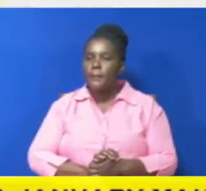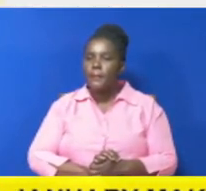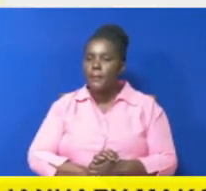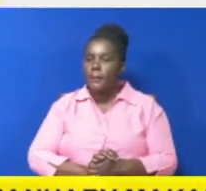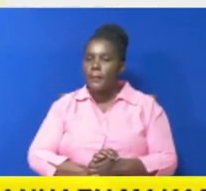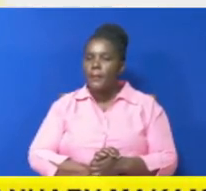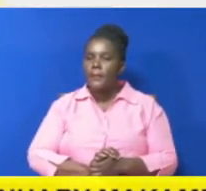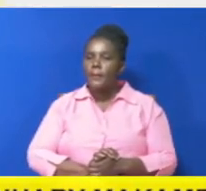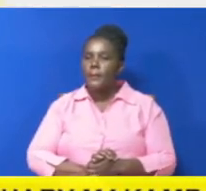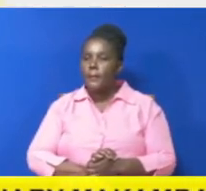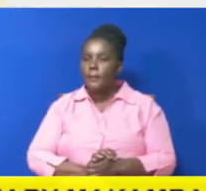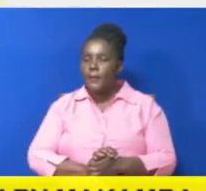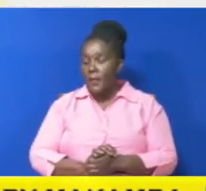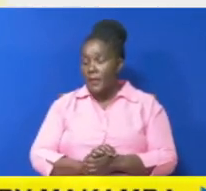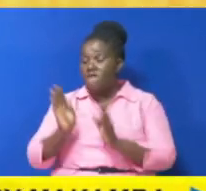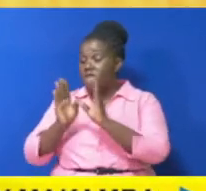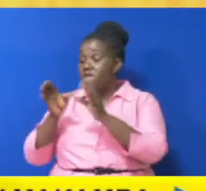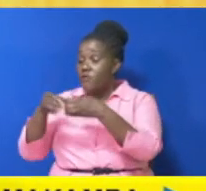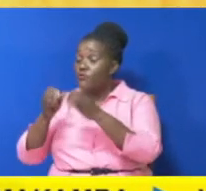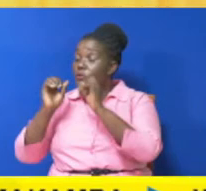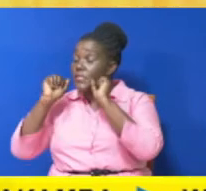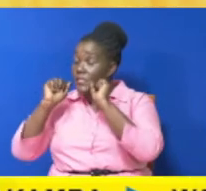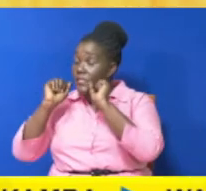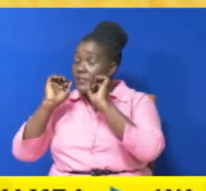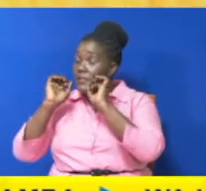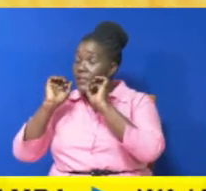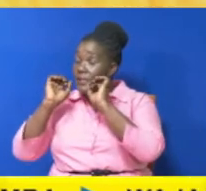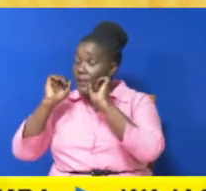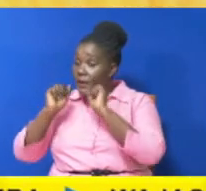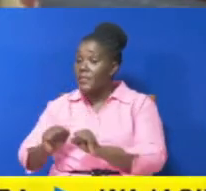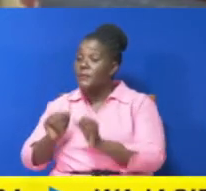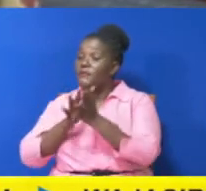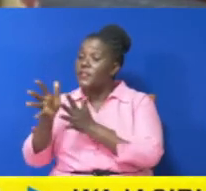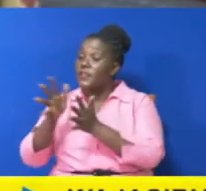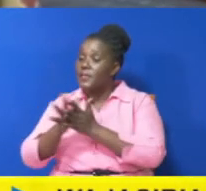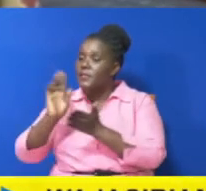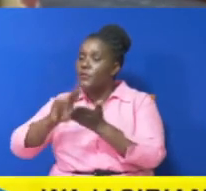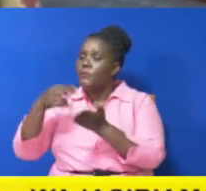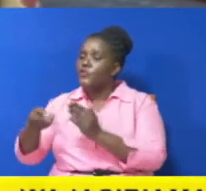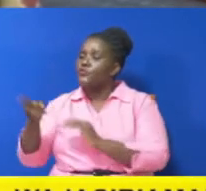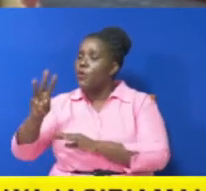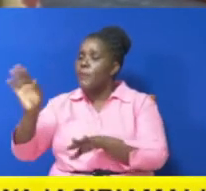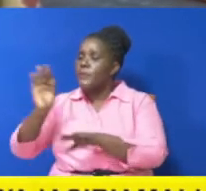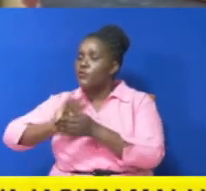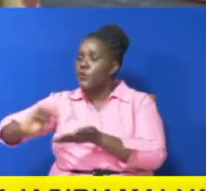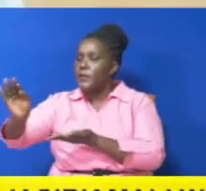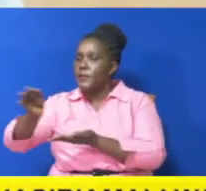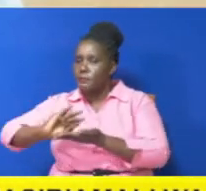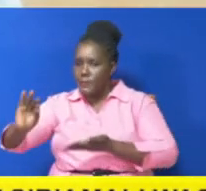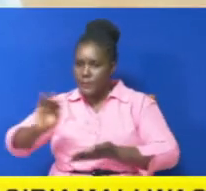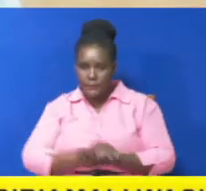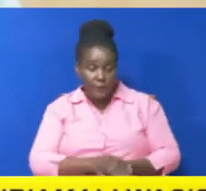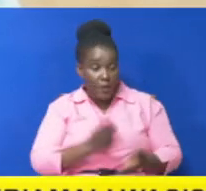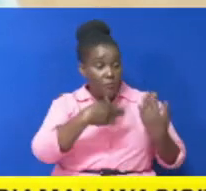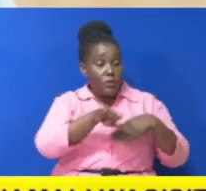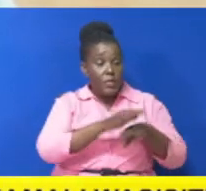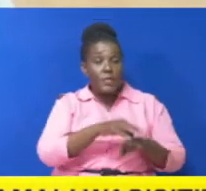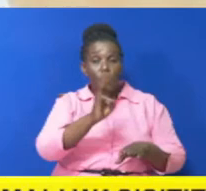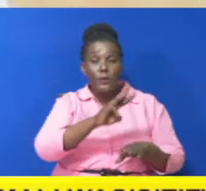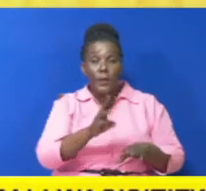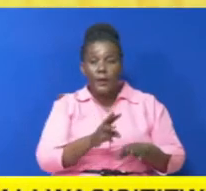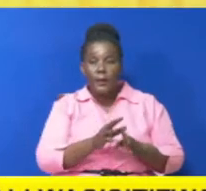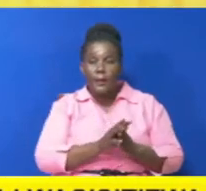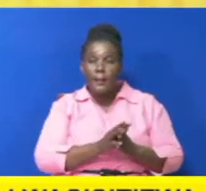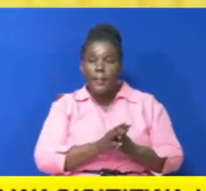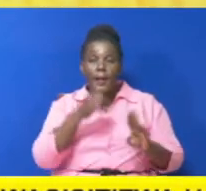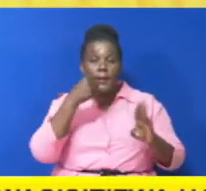hapa watueleze wameshikwa wapi. Mwenyekiti wa mashauri hiyo Wallace Mashanda anapigilia msumari msimamo huo wa